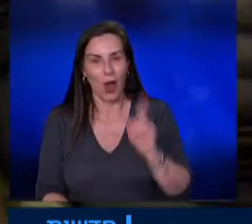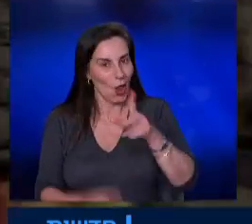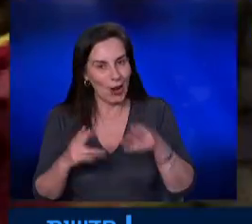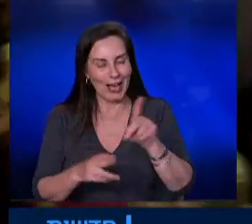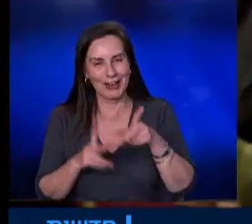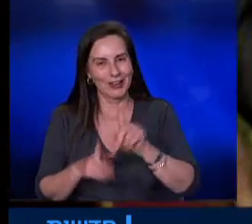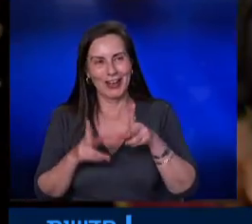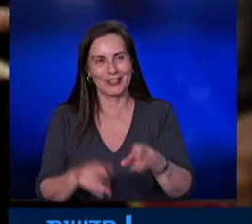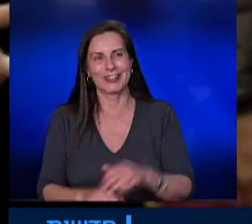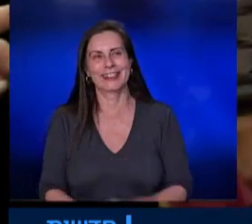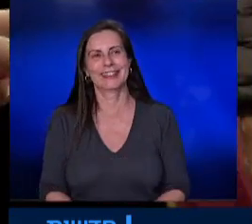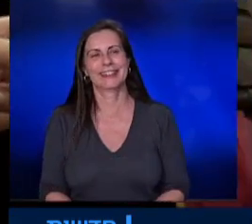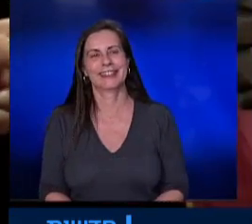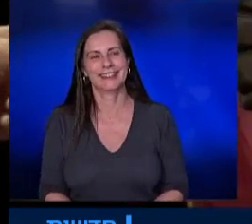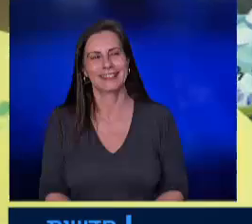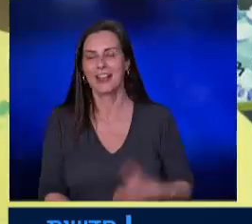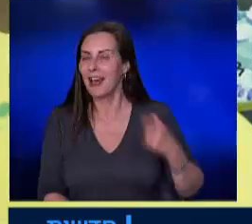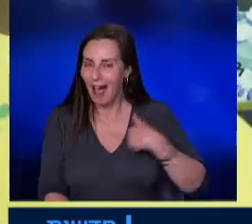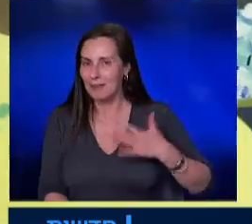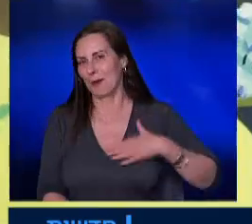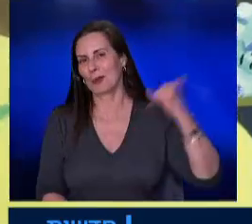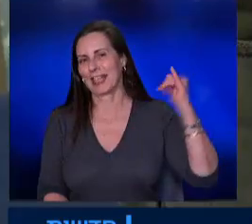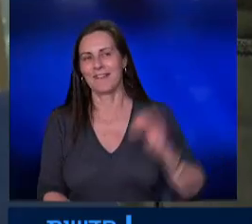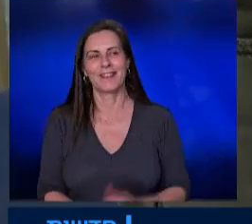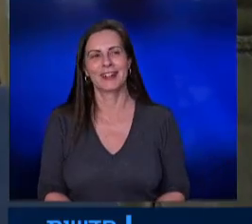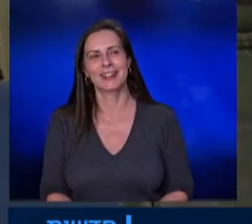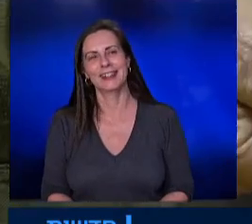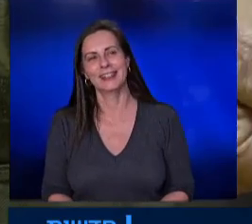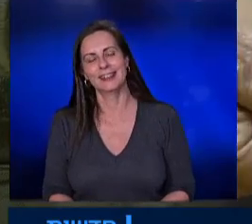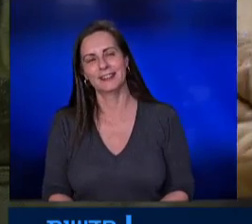את זה בעריכה. בחור זהב.